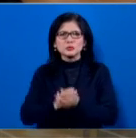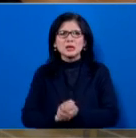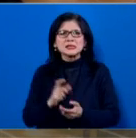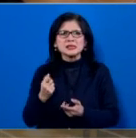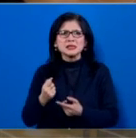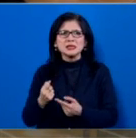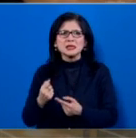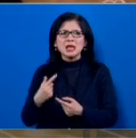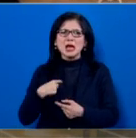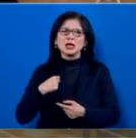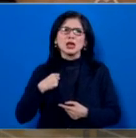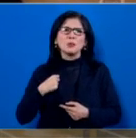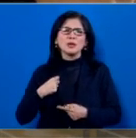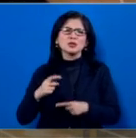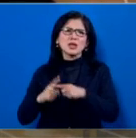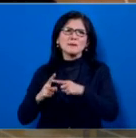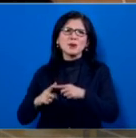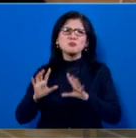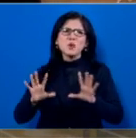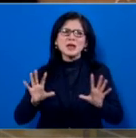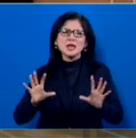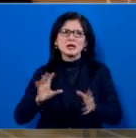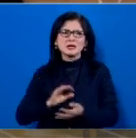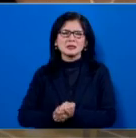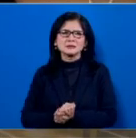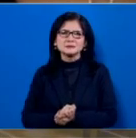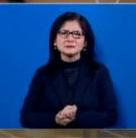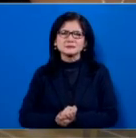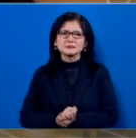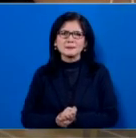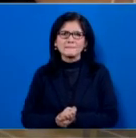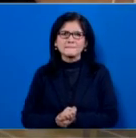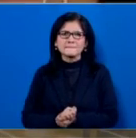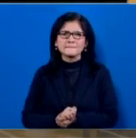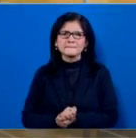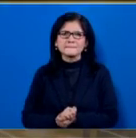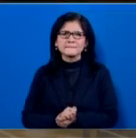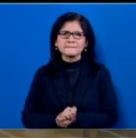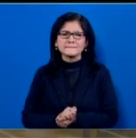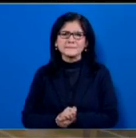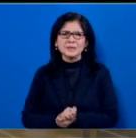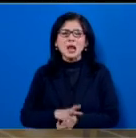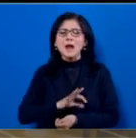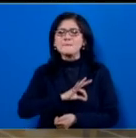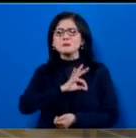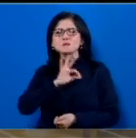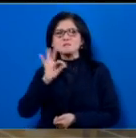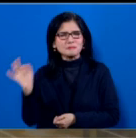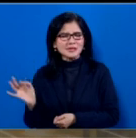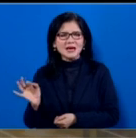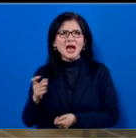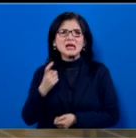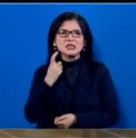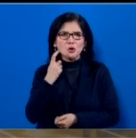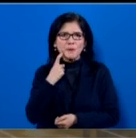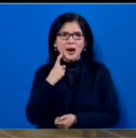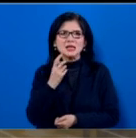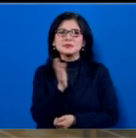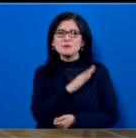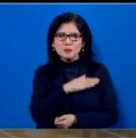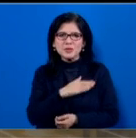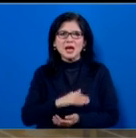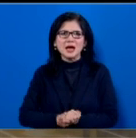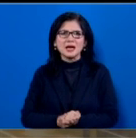banyak? Oke, ini belum pernah dicoba di level nasional sebelumnya.